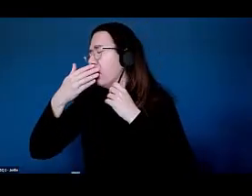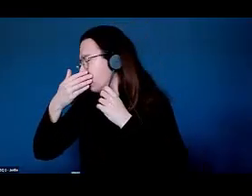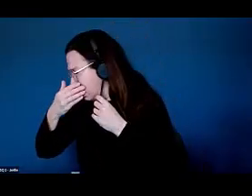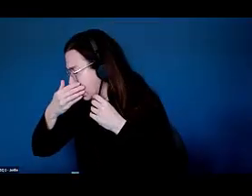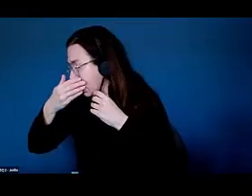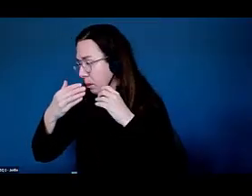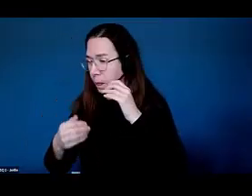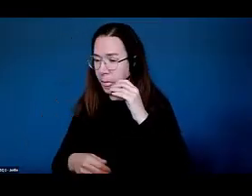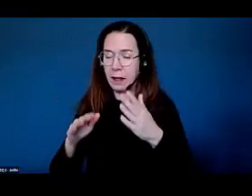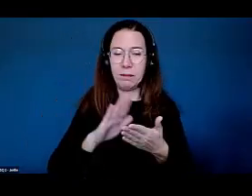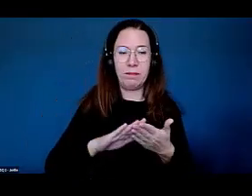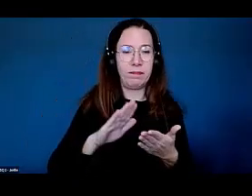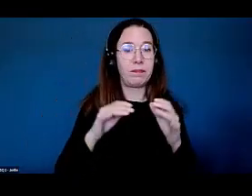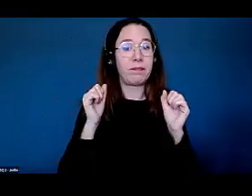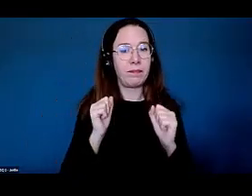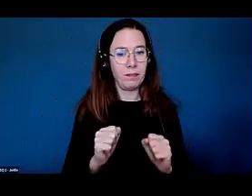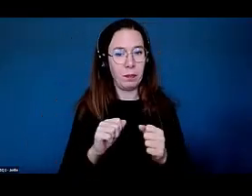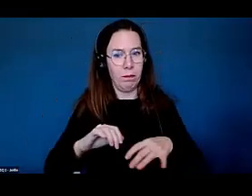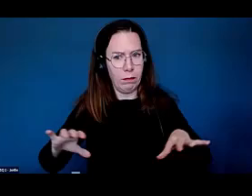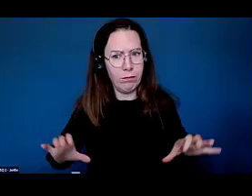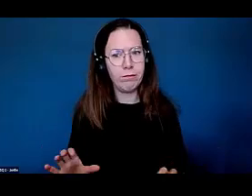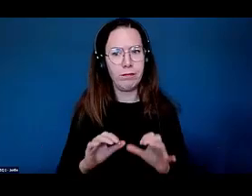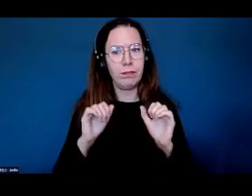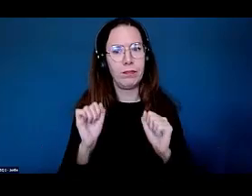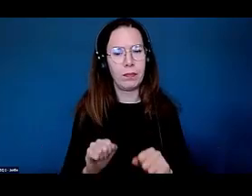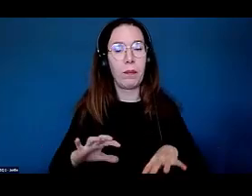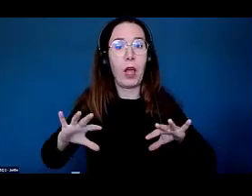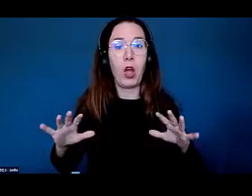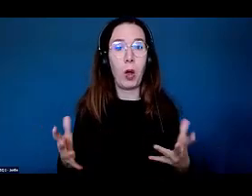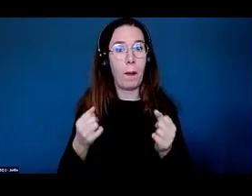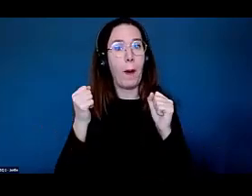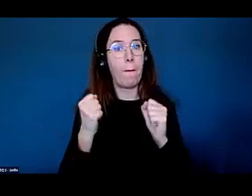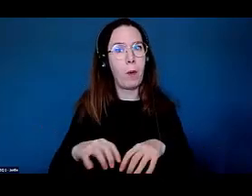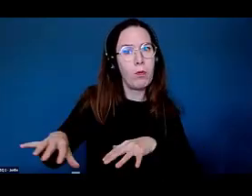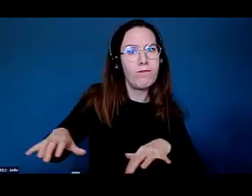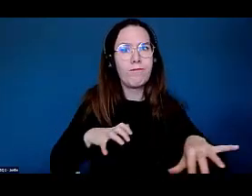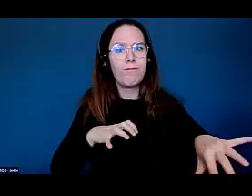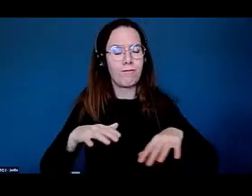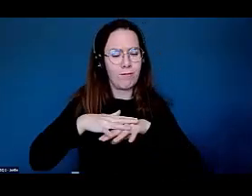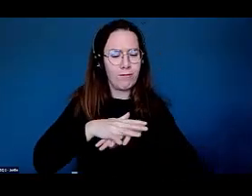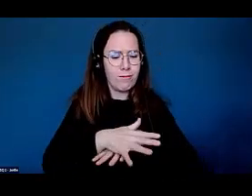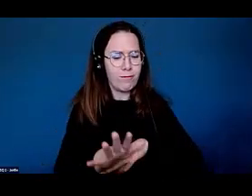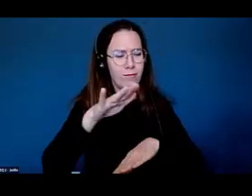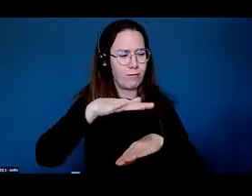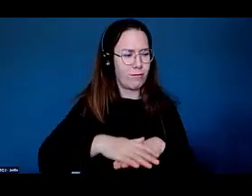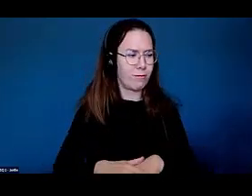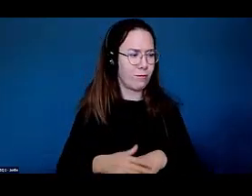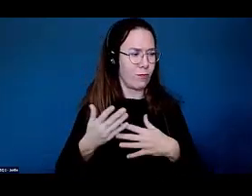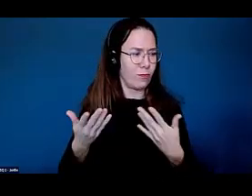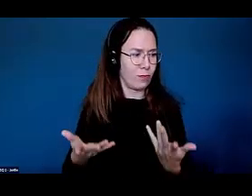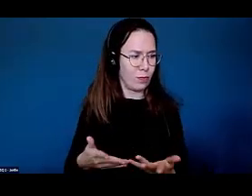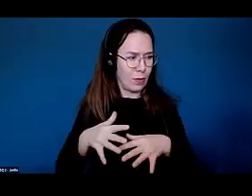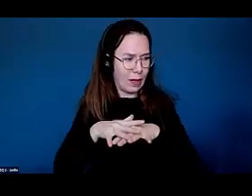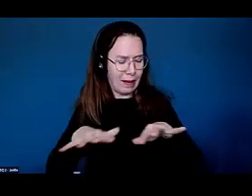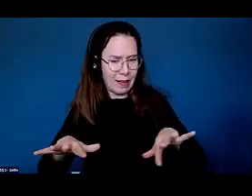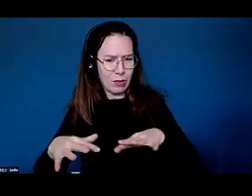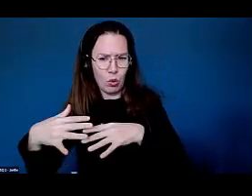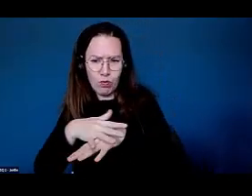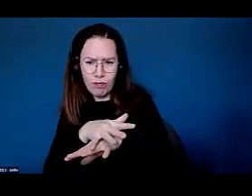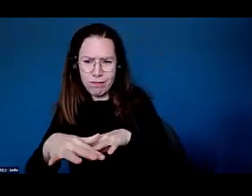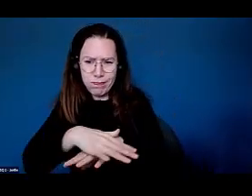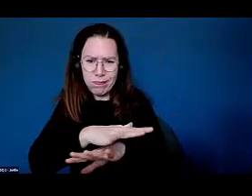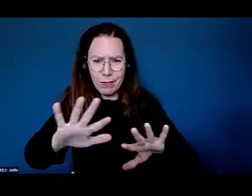c'est que nous pouvons avoir quand même une capacité d'agir. Donc, comment est-ce que nous allons pouvoir agir au sein de notre